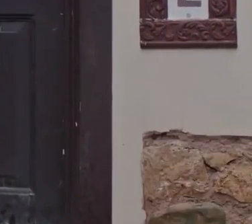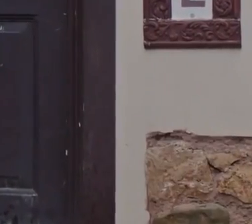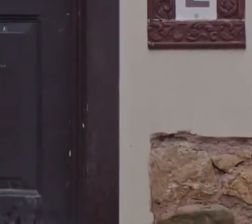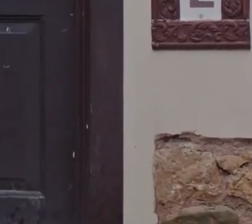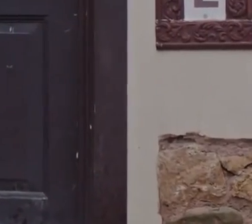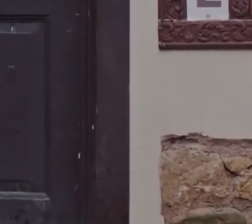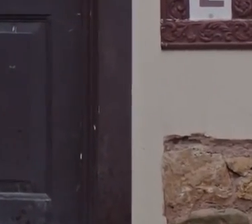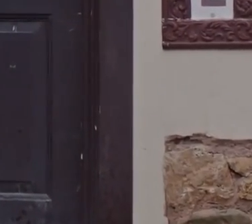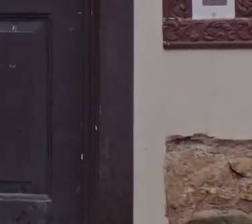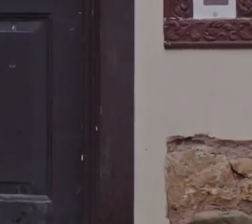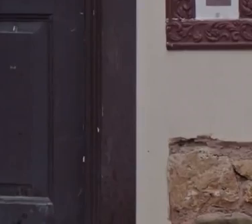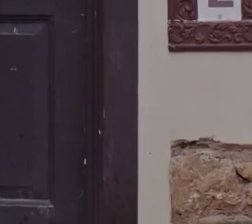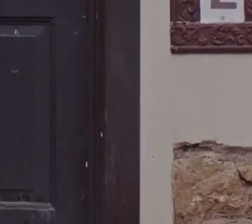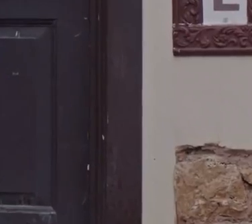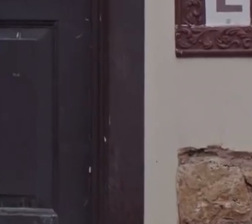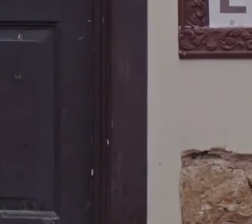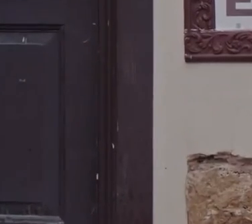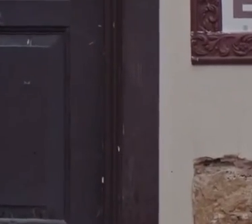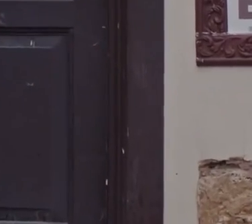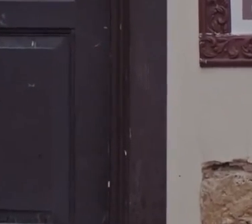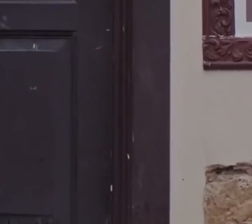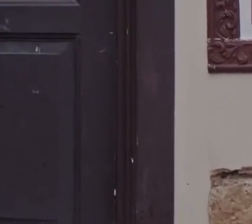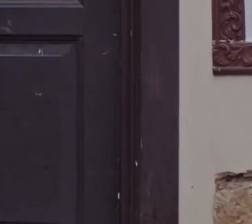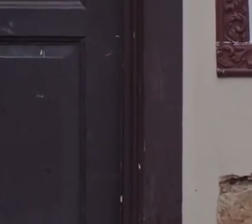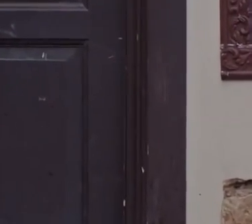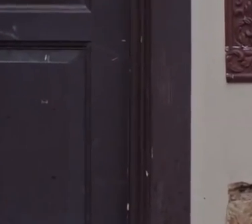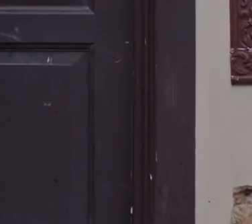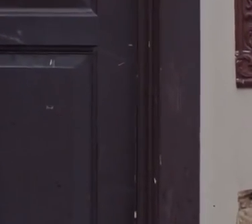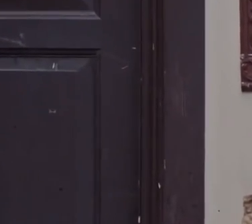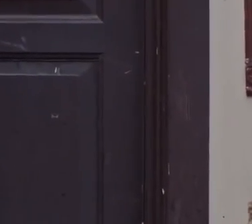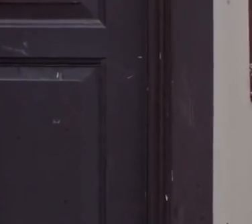Kapı açılmayınca montunun cebinden telefonunu çıkarıp bir arama yaptı.